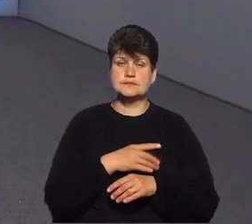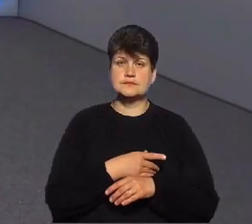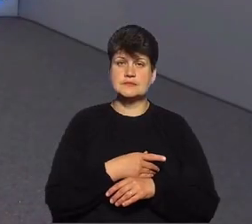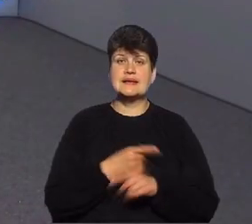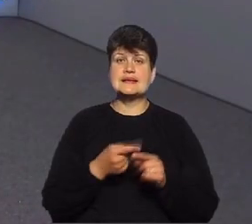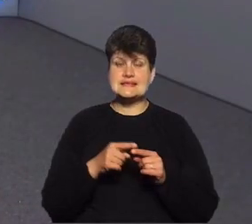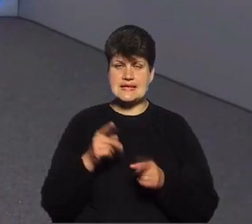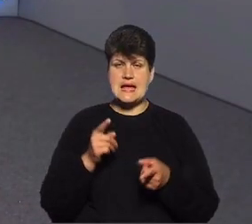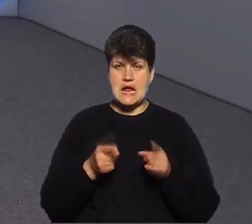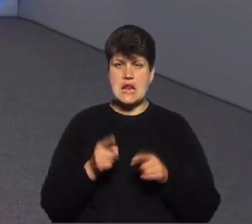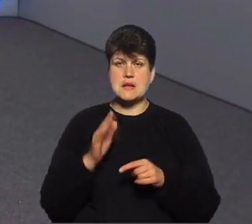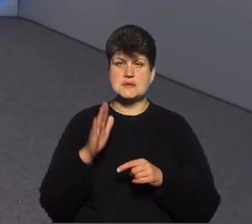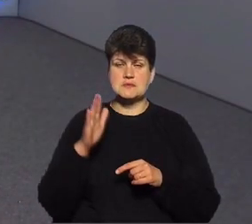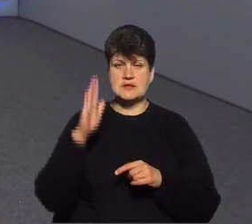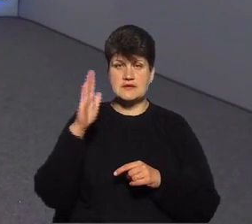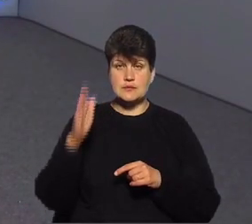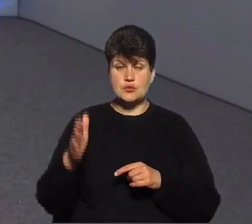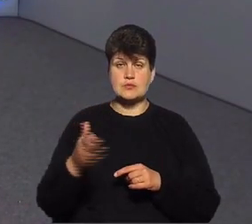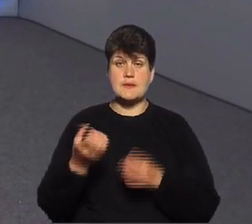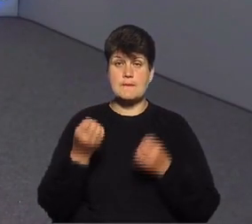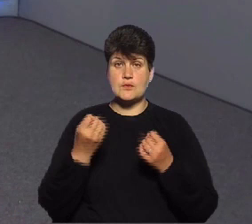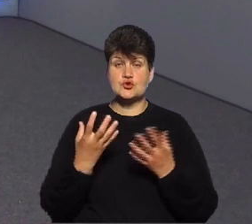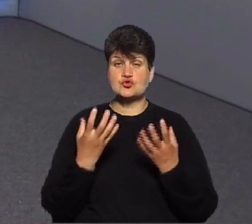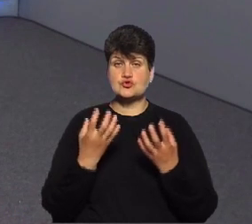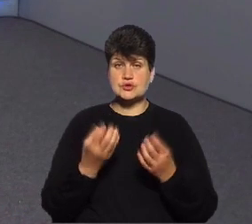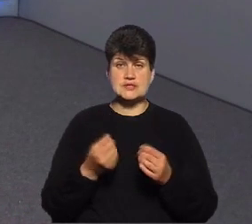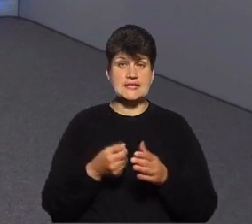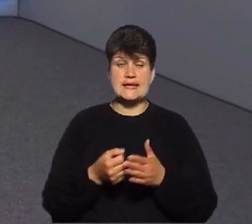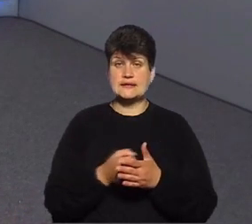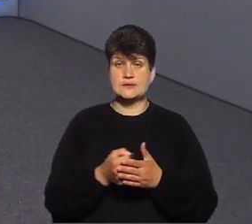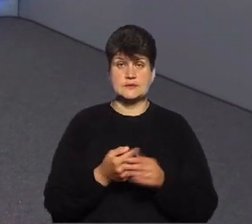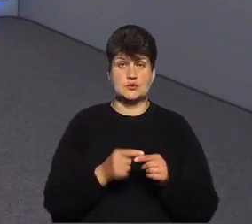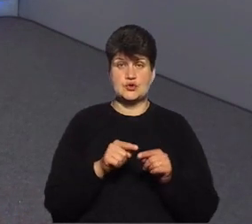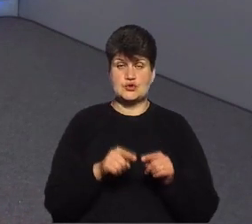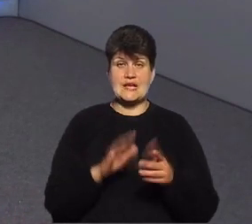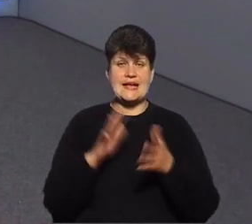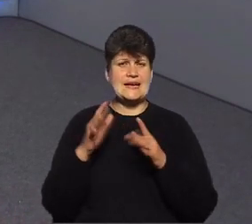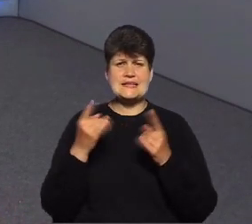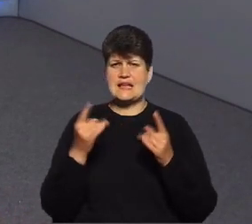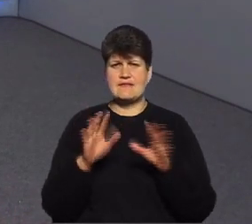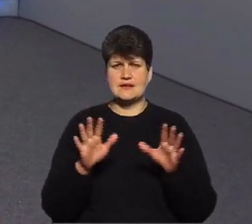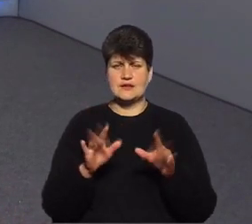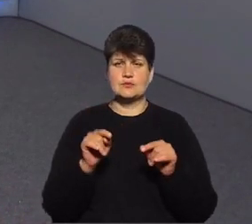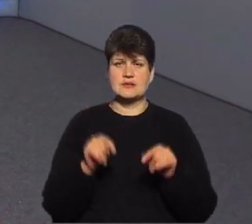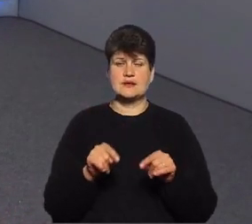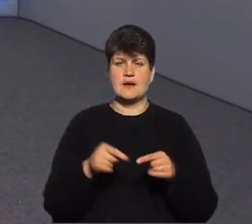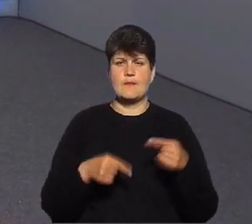на майбутнє, я думаю, так, ми просто ще до цього не дійшли. Чи знайдуться просто люди, які захочуть? І цей ліс не настільки великий, щоб ми там, знаєте, створювали під